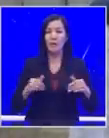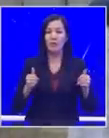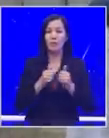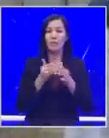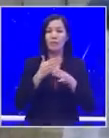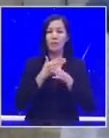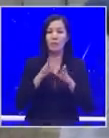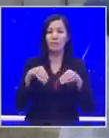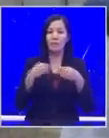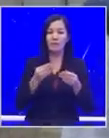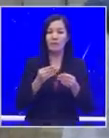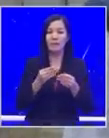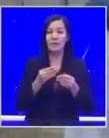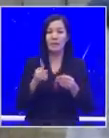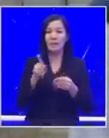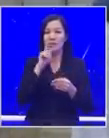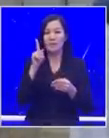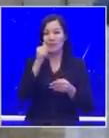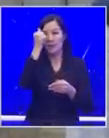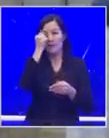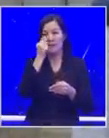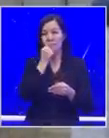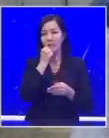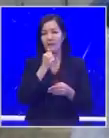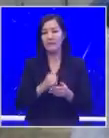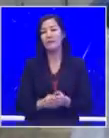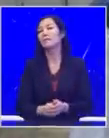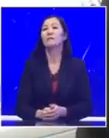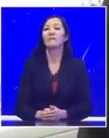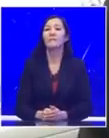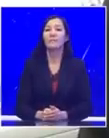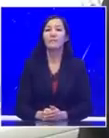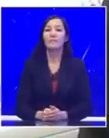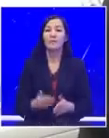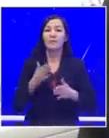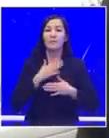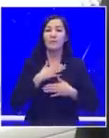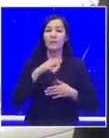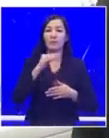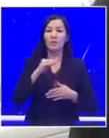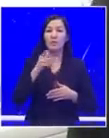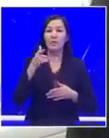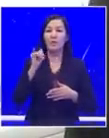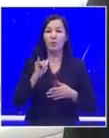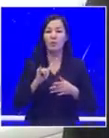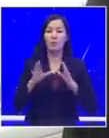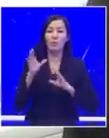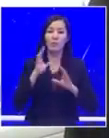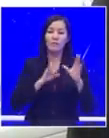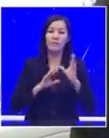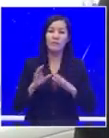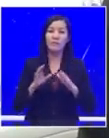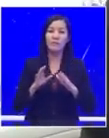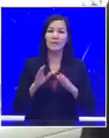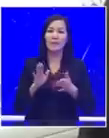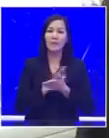осындай көмектерін, қол ұшындарын беріп жатқандарына көп-көп рахметімді айтқым келеді. Біз Жетісу мемлекеттік университетінің студенті ретінде